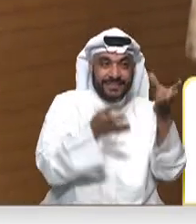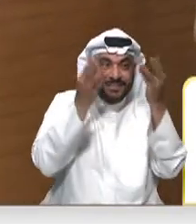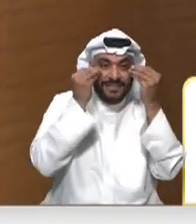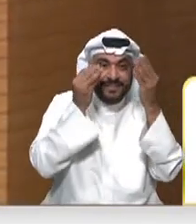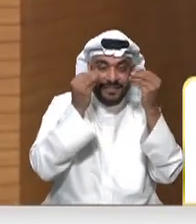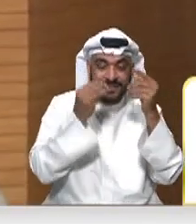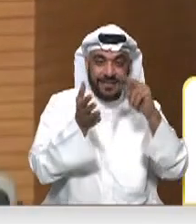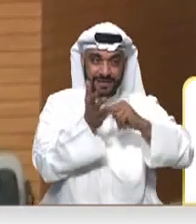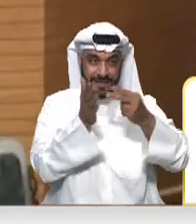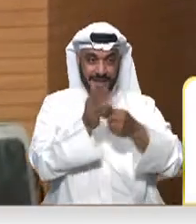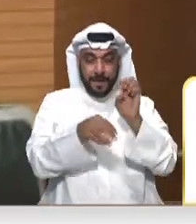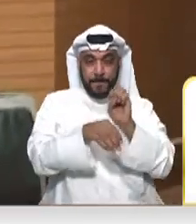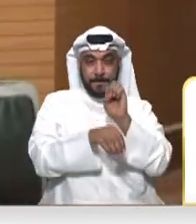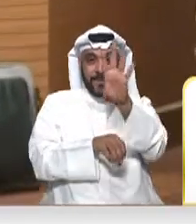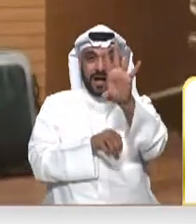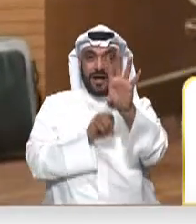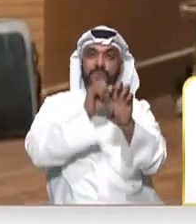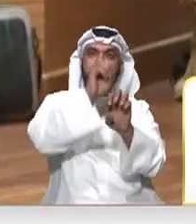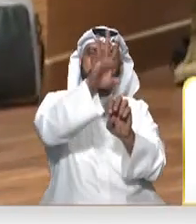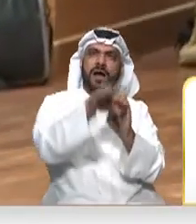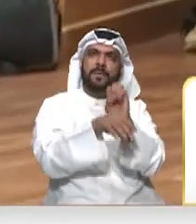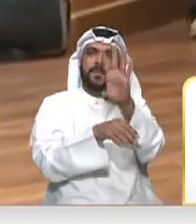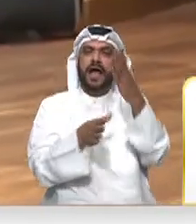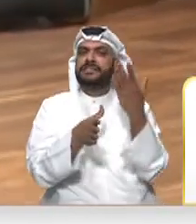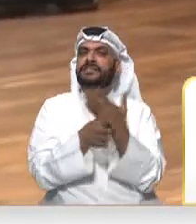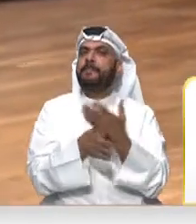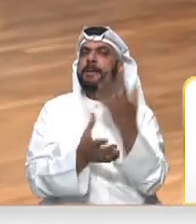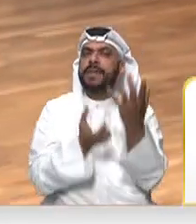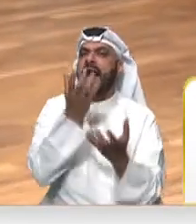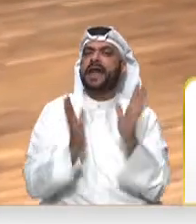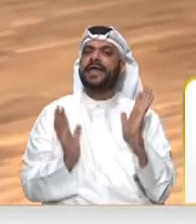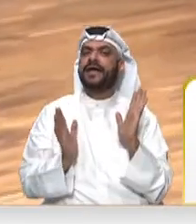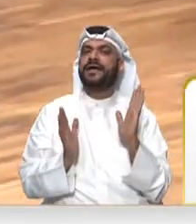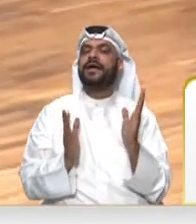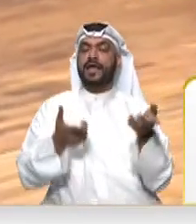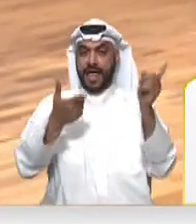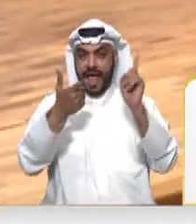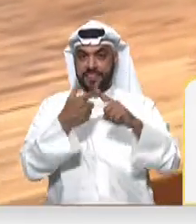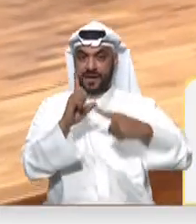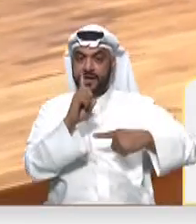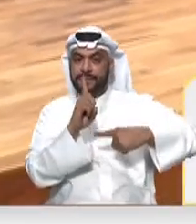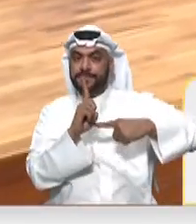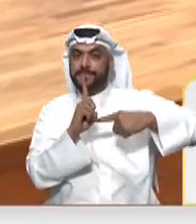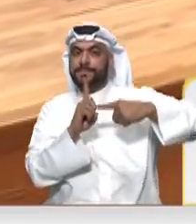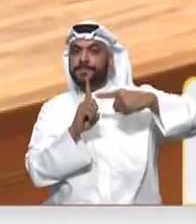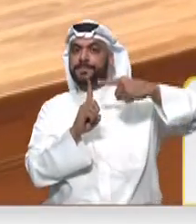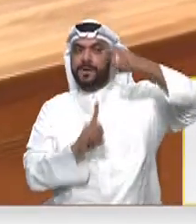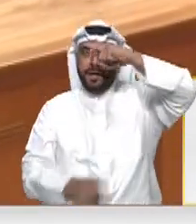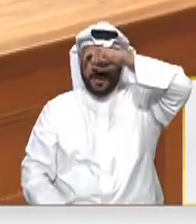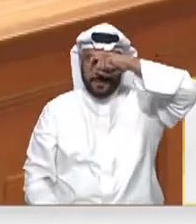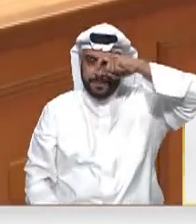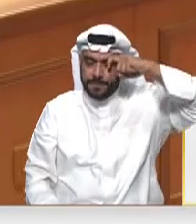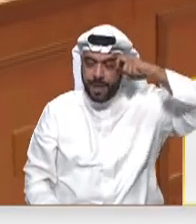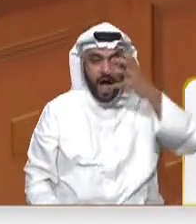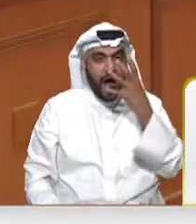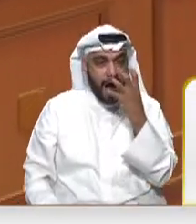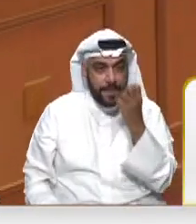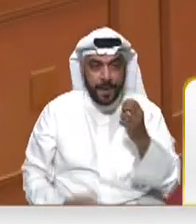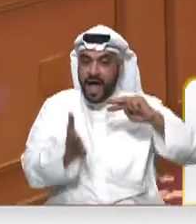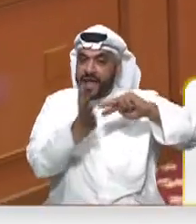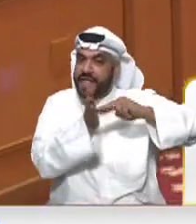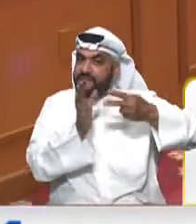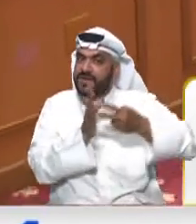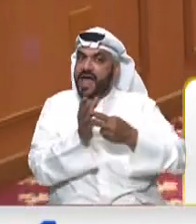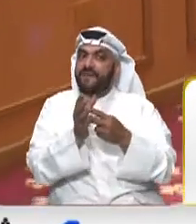الندوه عرض اهم اسباب الحريق المنتشره مع ارتفاع درجات الحراره وطرق التقليل والحد من انتشارها